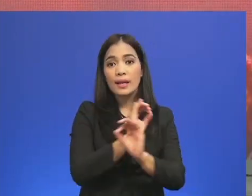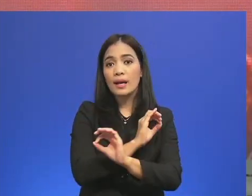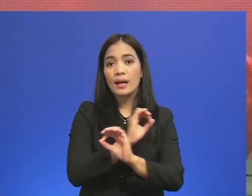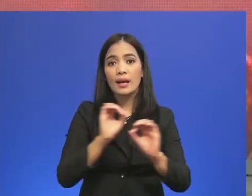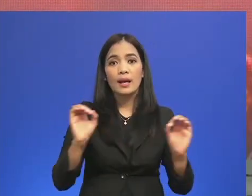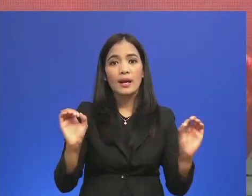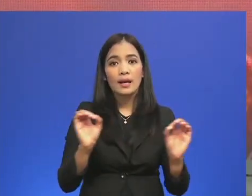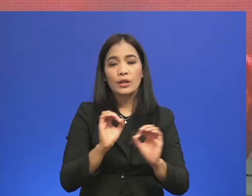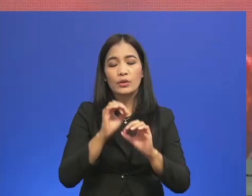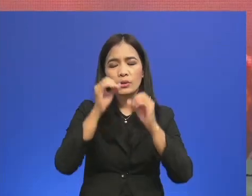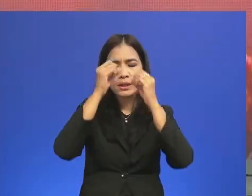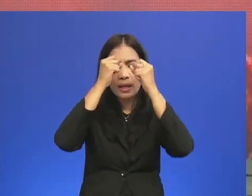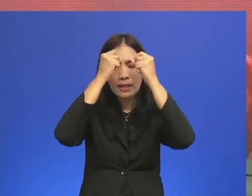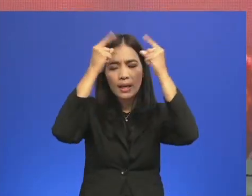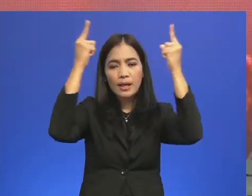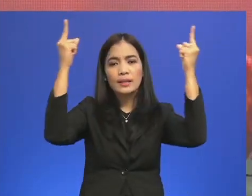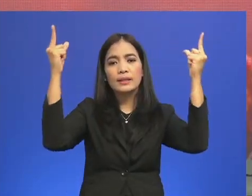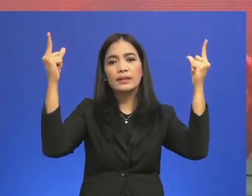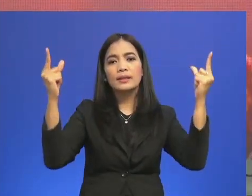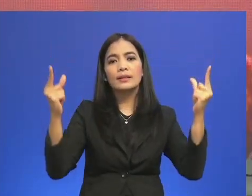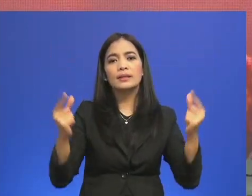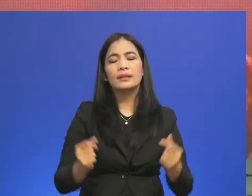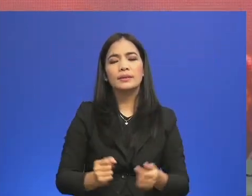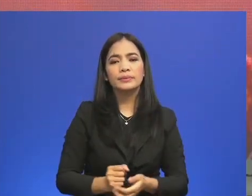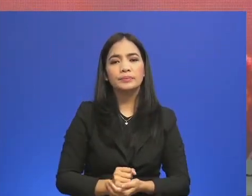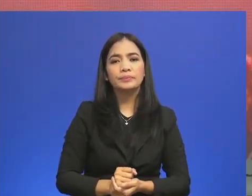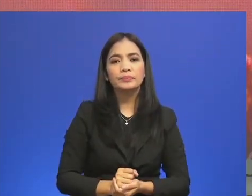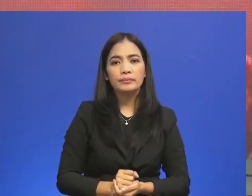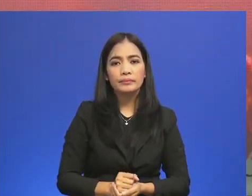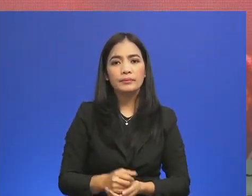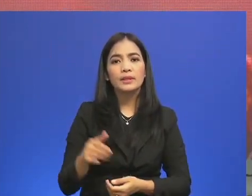kesalahan tak kusadari?